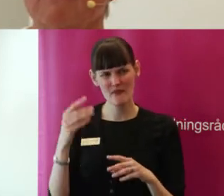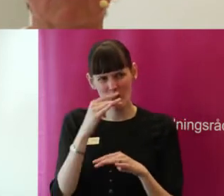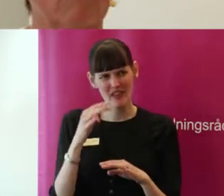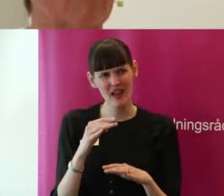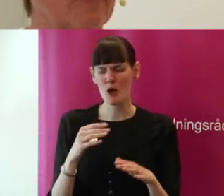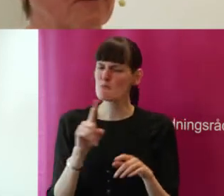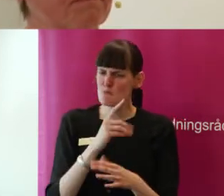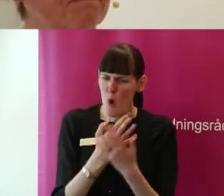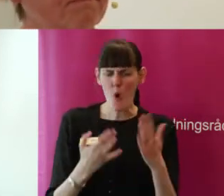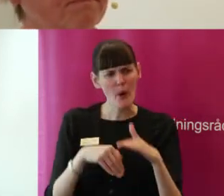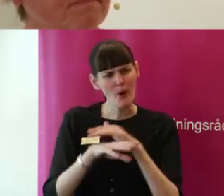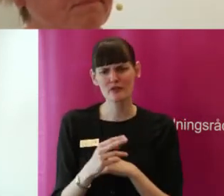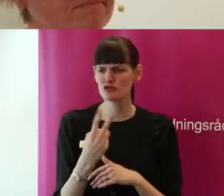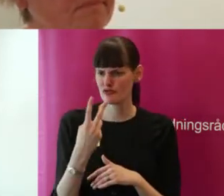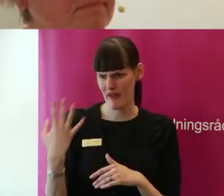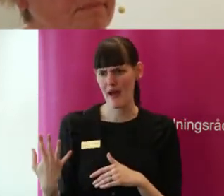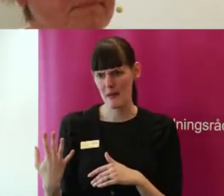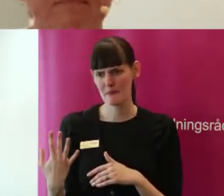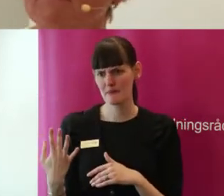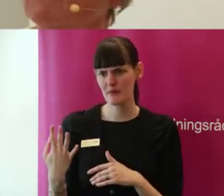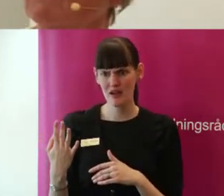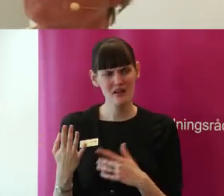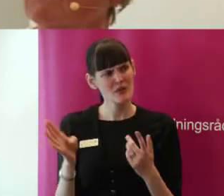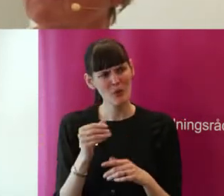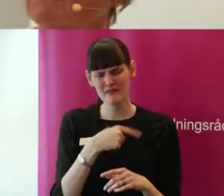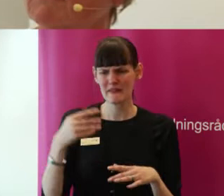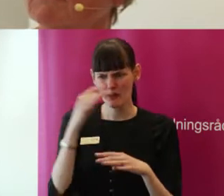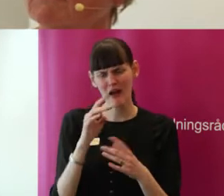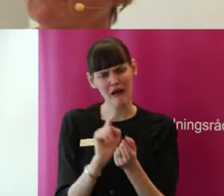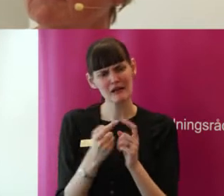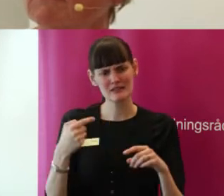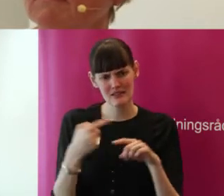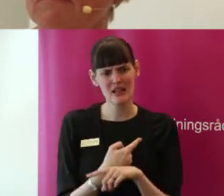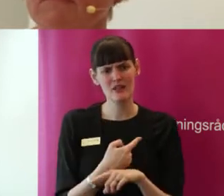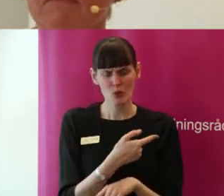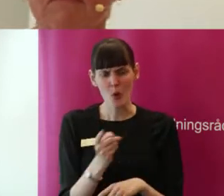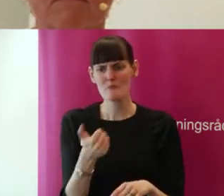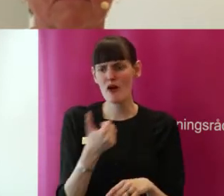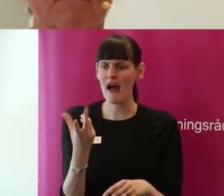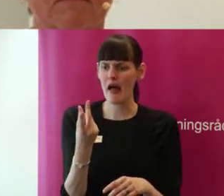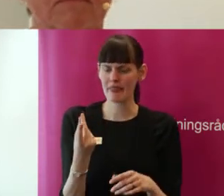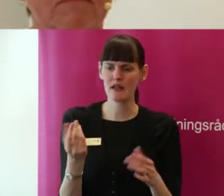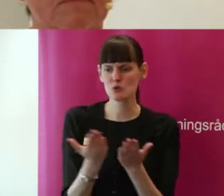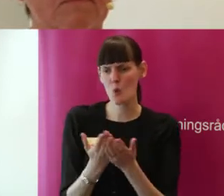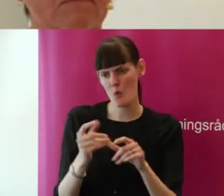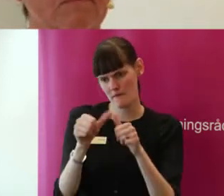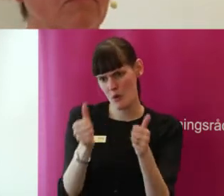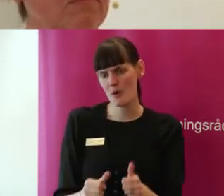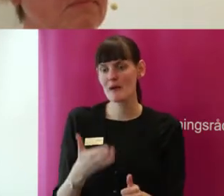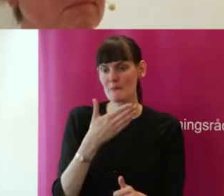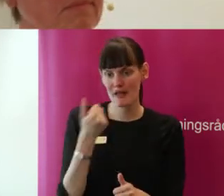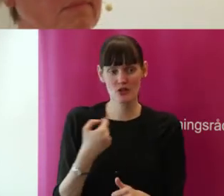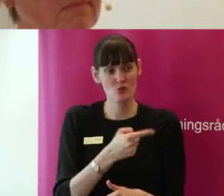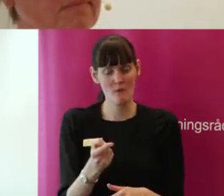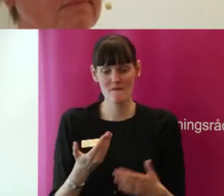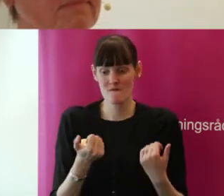under 25 år, är det inte då bättre att de som behöver en annan skolform, för det är det handlar om, att de får chansen att